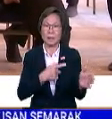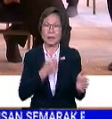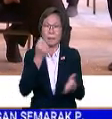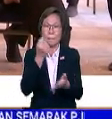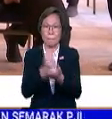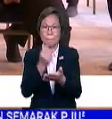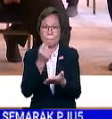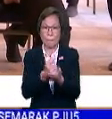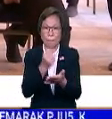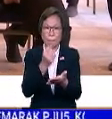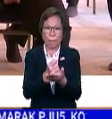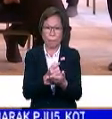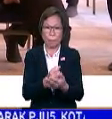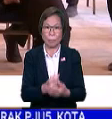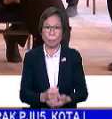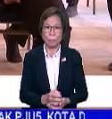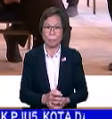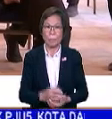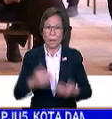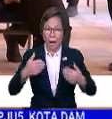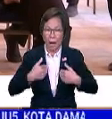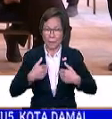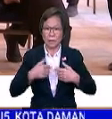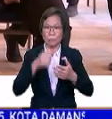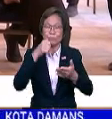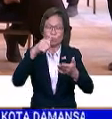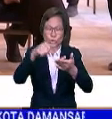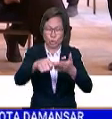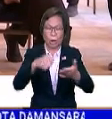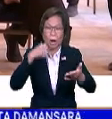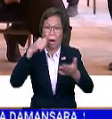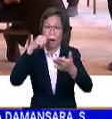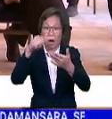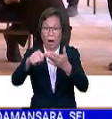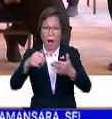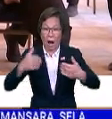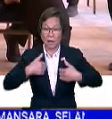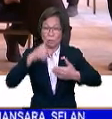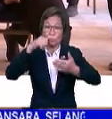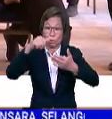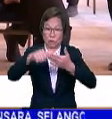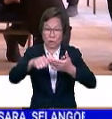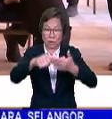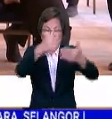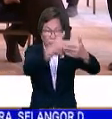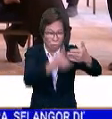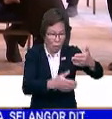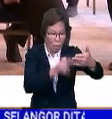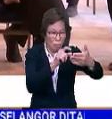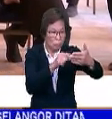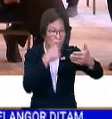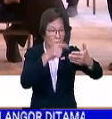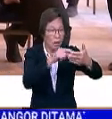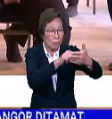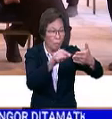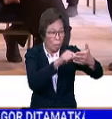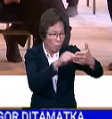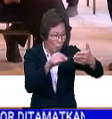pasport, iaitu ada dokumen yang mengatakan bahawa anda